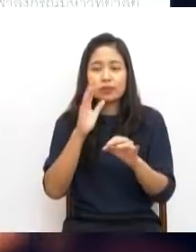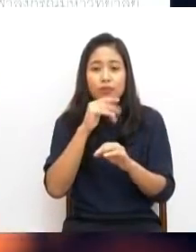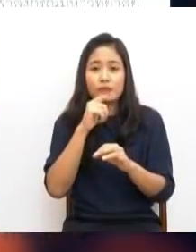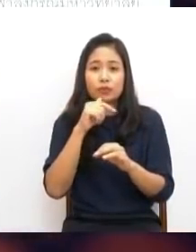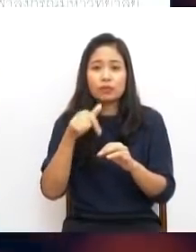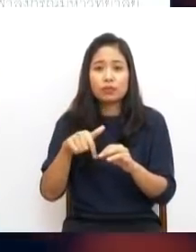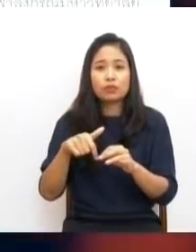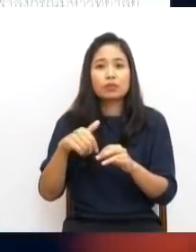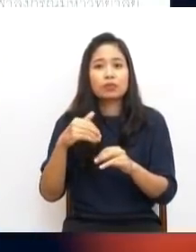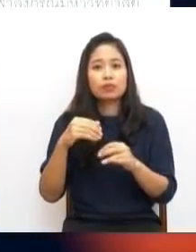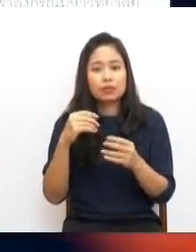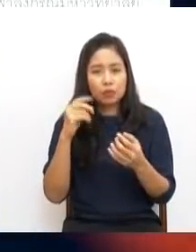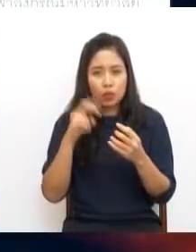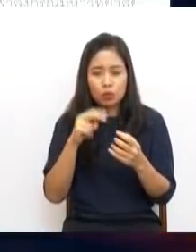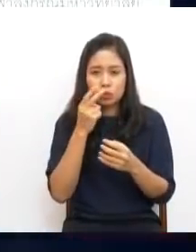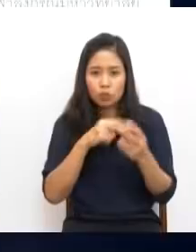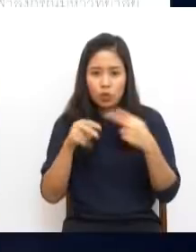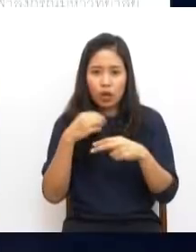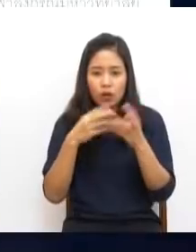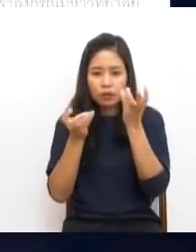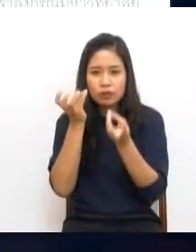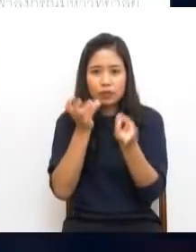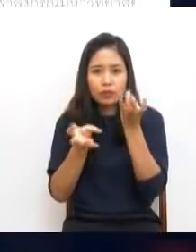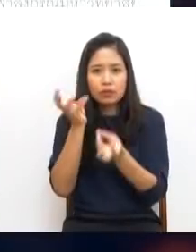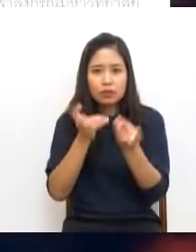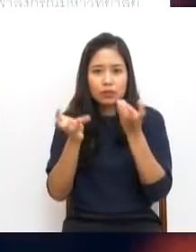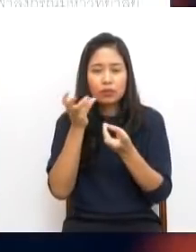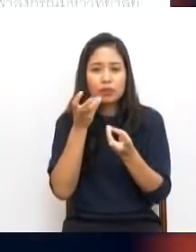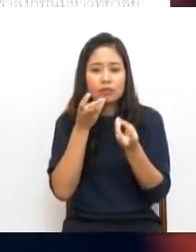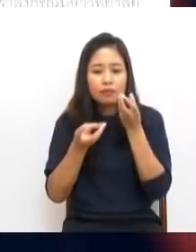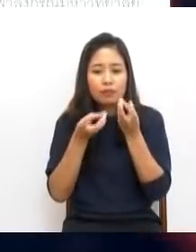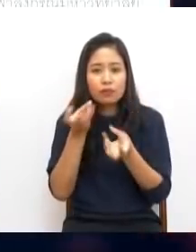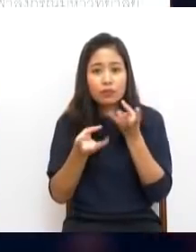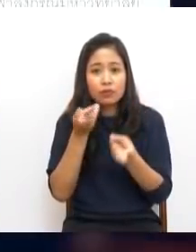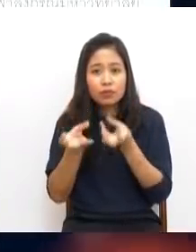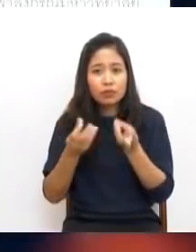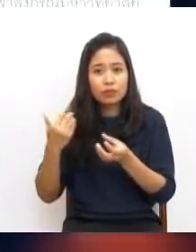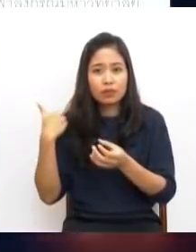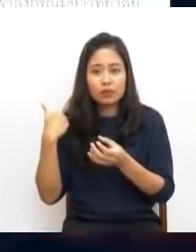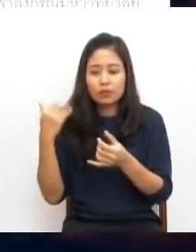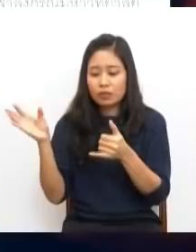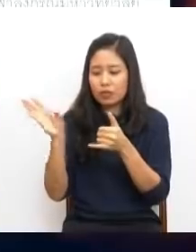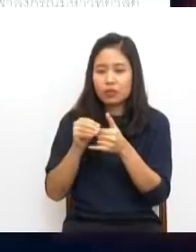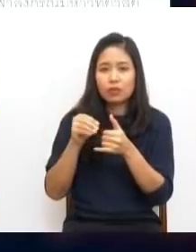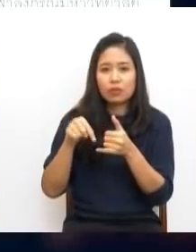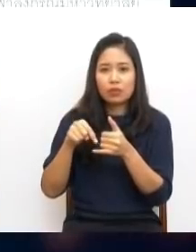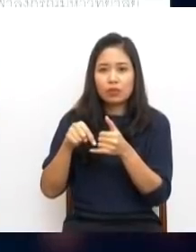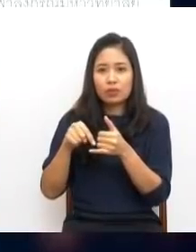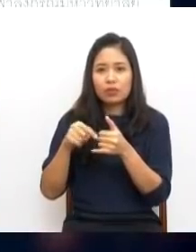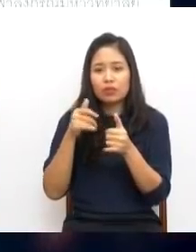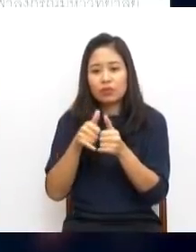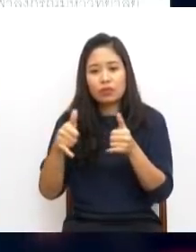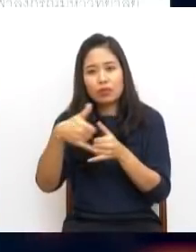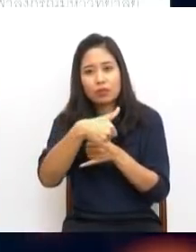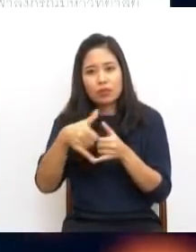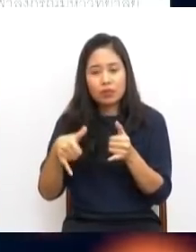ดหลั่งนะคะอย่างเช่นละอองเสมหะน้ำมูกน้ำลายนะคะของ ผู้ที่ติดเชื้อนะคะที่อาจจะตกอยู่ตาม